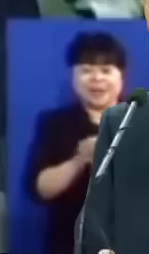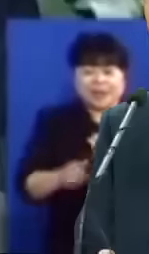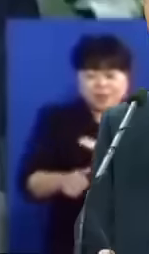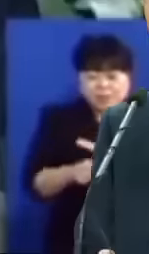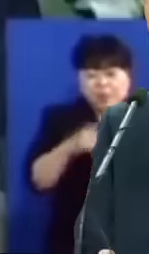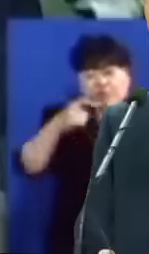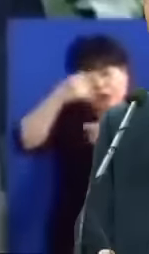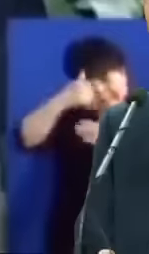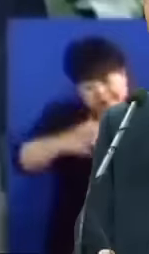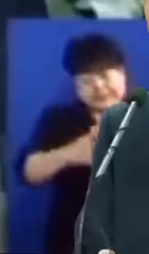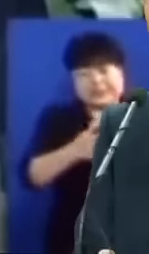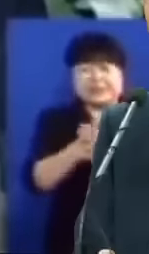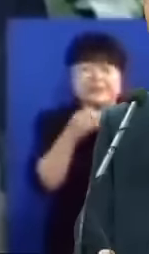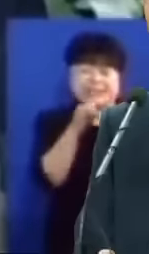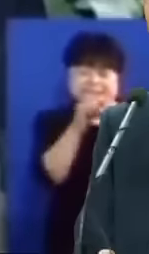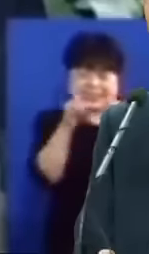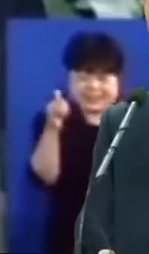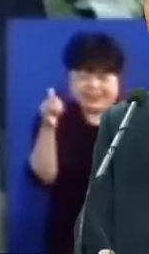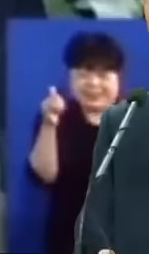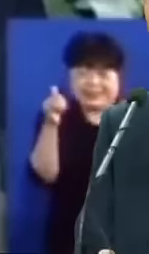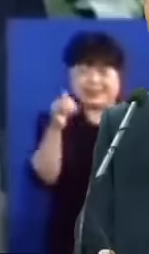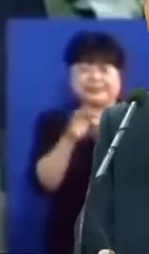뱀의 꿰매에 빠져서 사람이